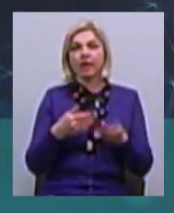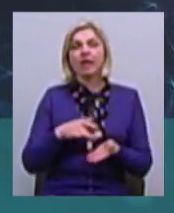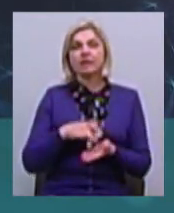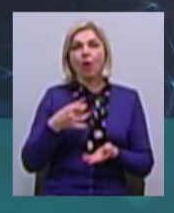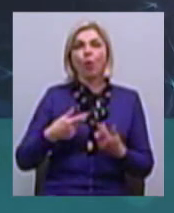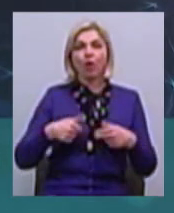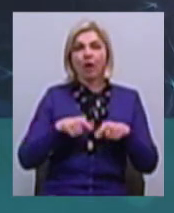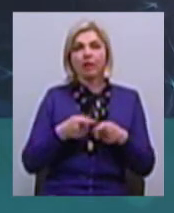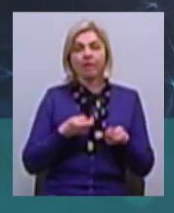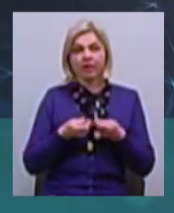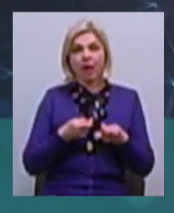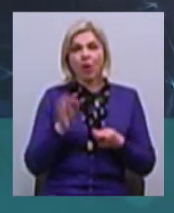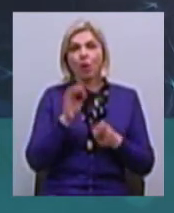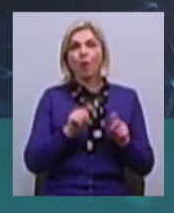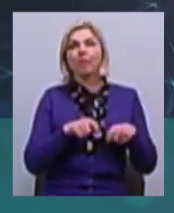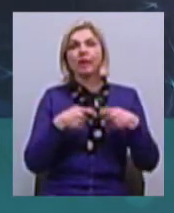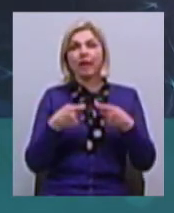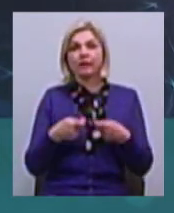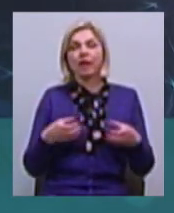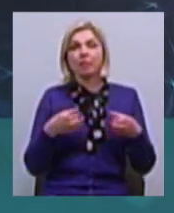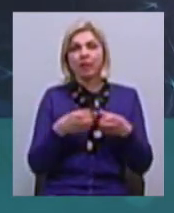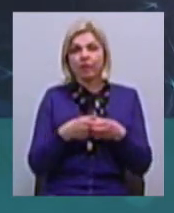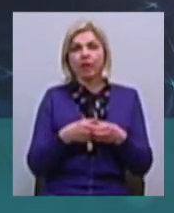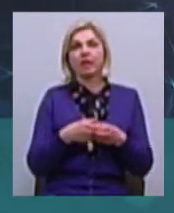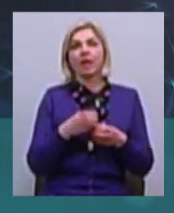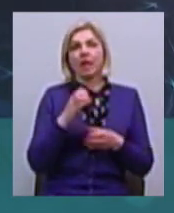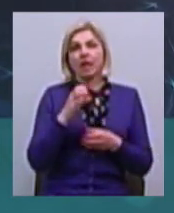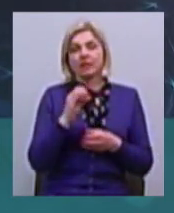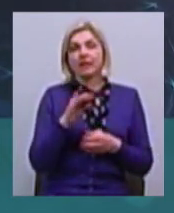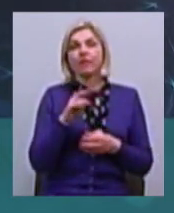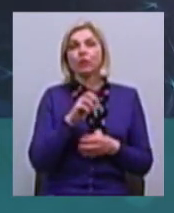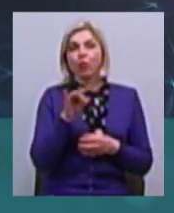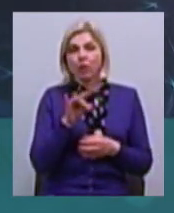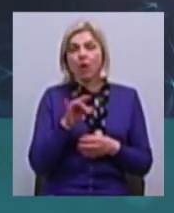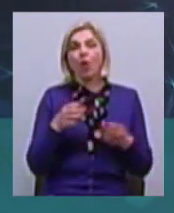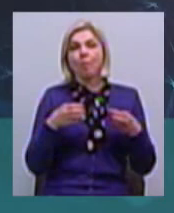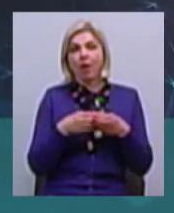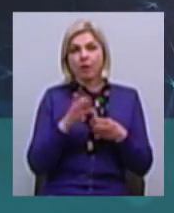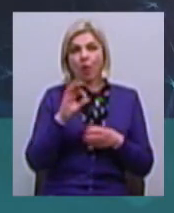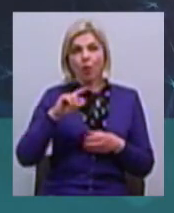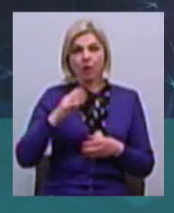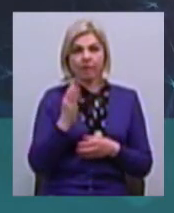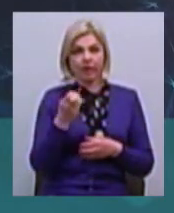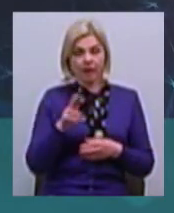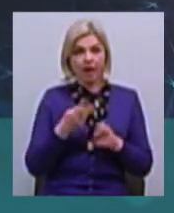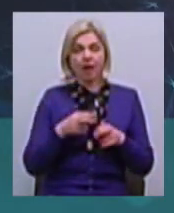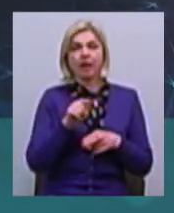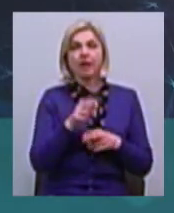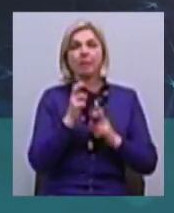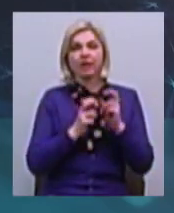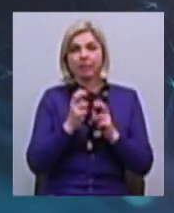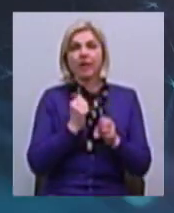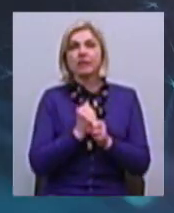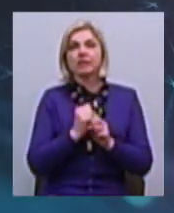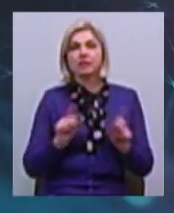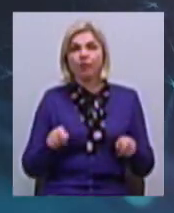влади щодо передачі в концесію державного підприємства «Ставідорна компанія Ольвія». Це підприємство створене на базі